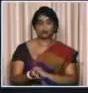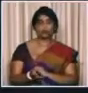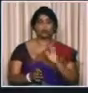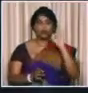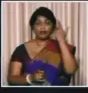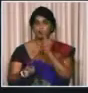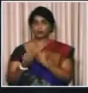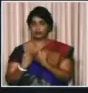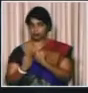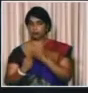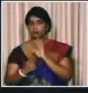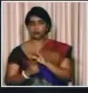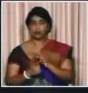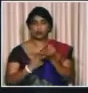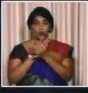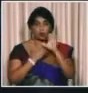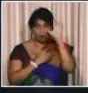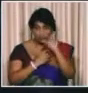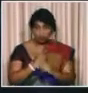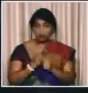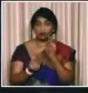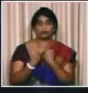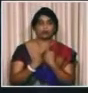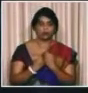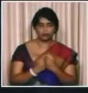විශේෂ පරීක්ෂාවකට භාජනය කරා කුඩුවරගෙන එනවද කියලා පරීක්ෂා කරන්න